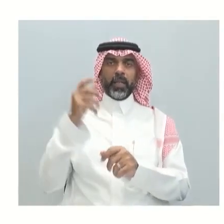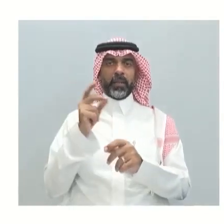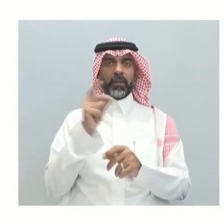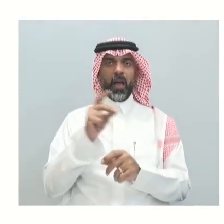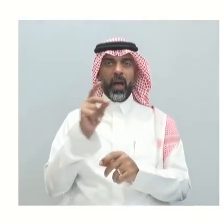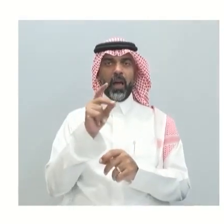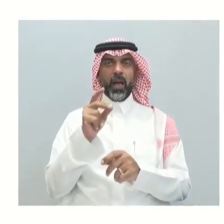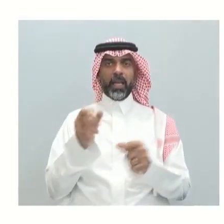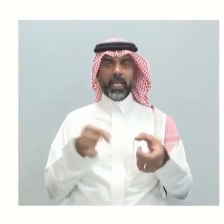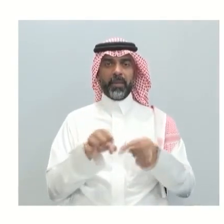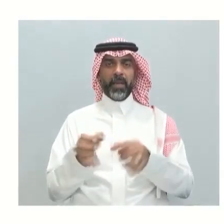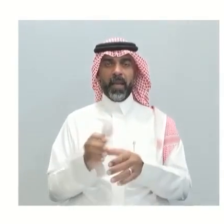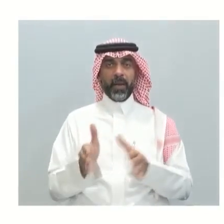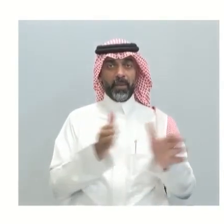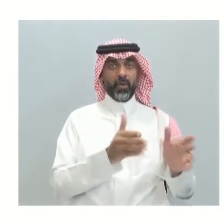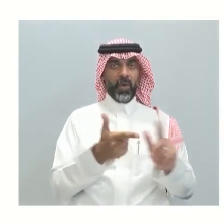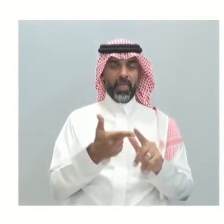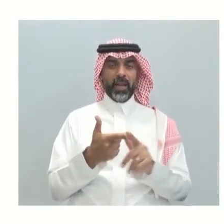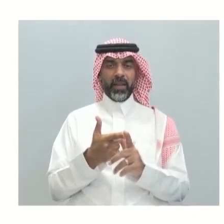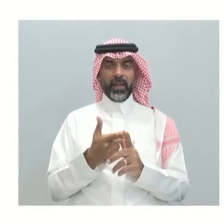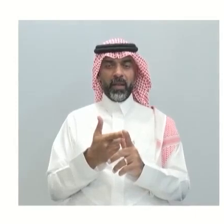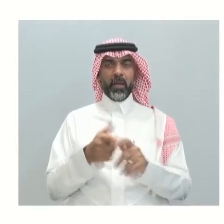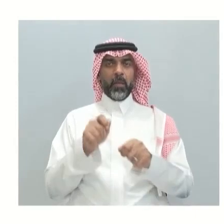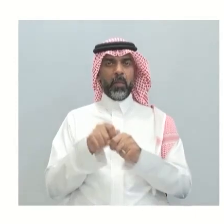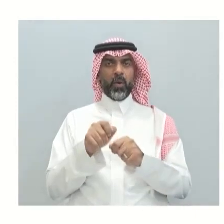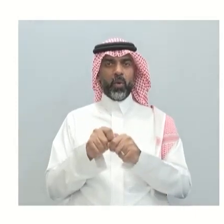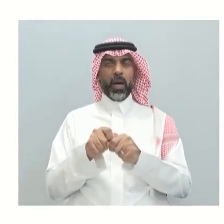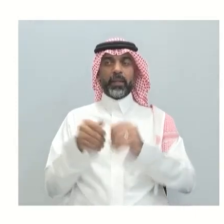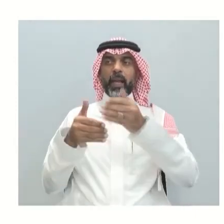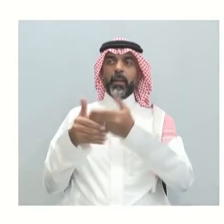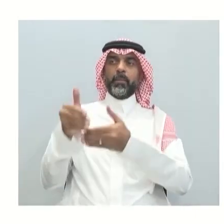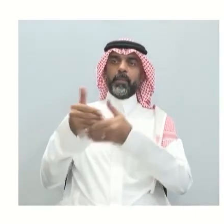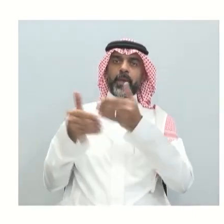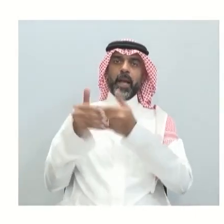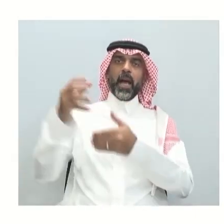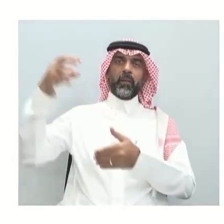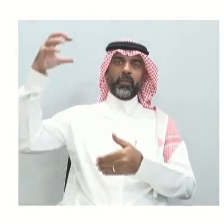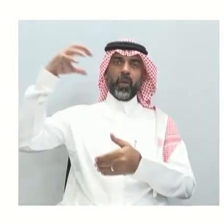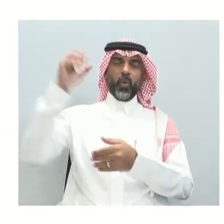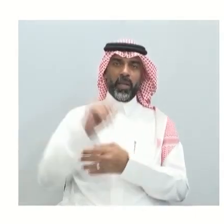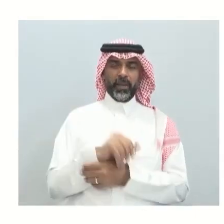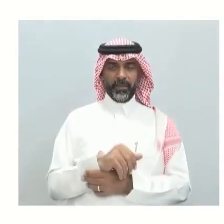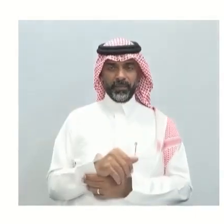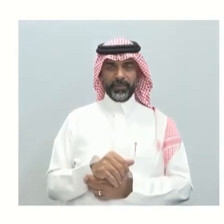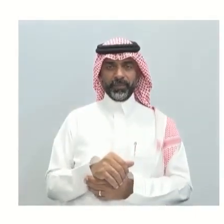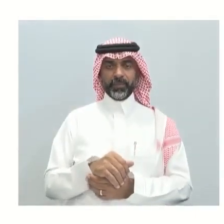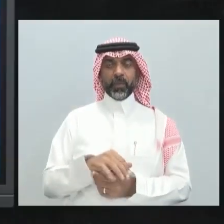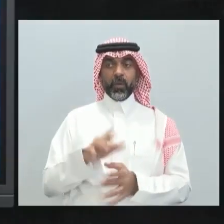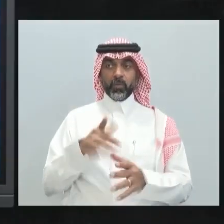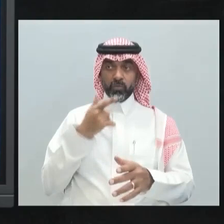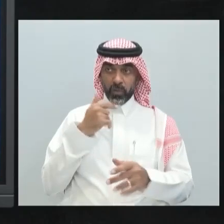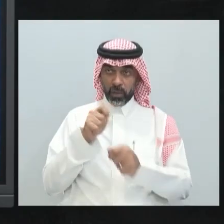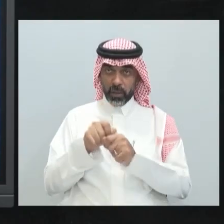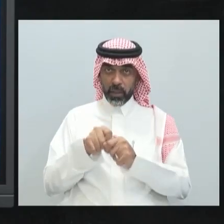الكيميائيه اما النوع الاخر وهي مخلوقات البناء الضوئي هذه المخلوقات لكي تصنع غذاها هي تتطلب وجود